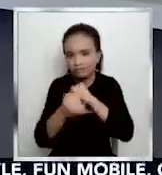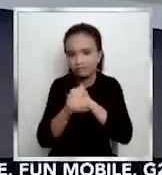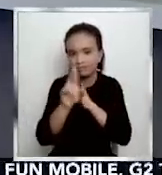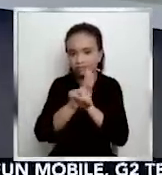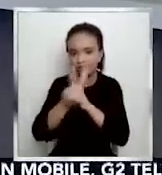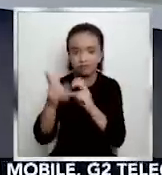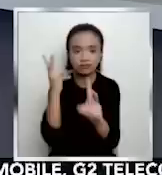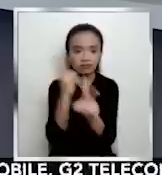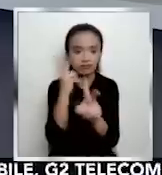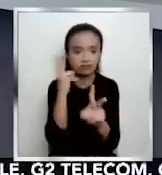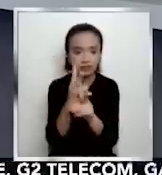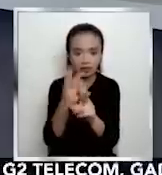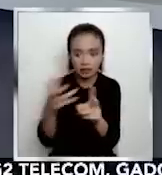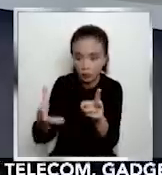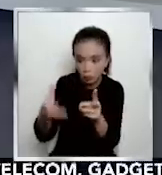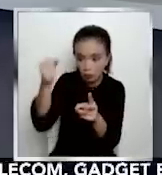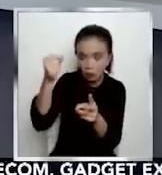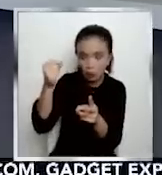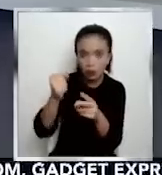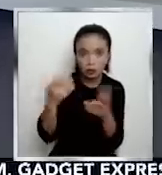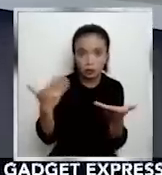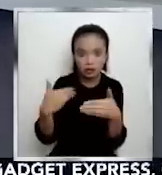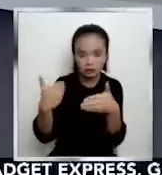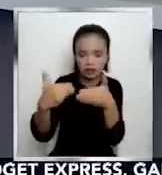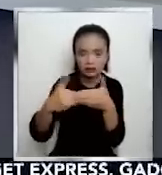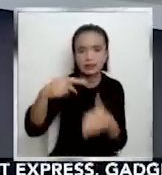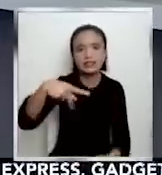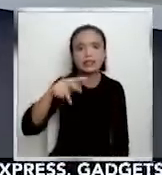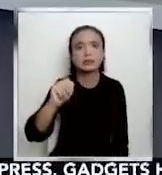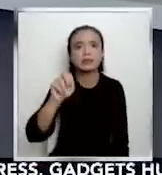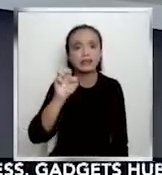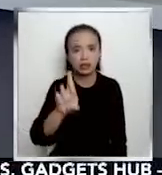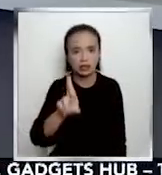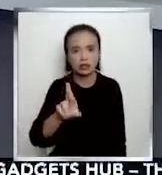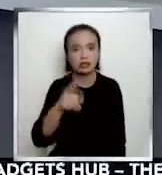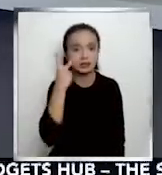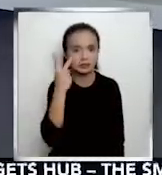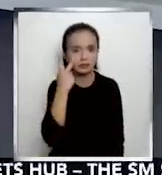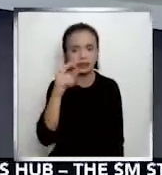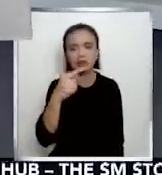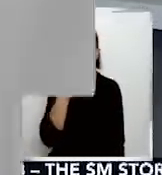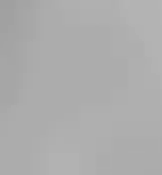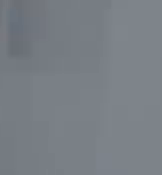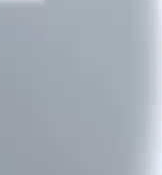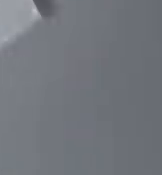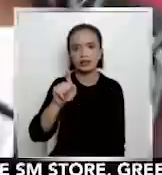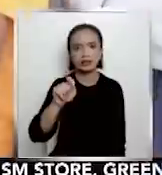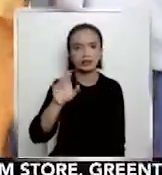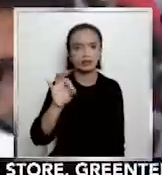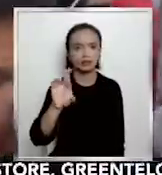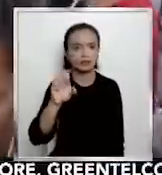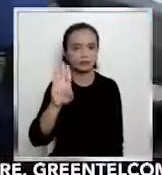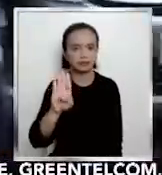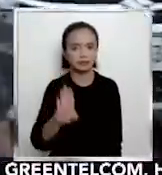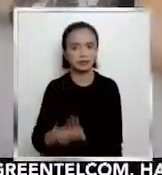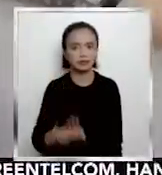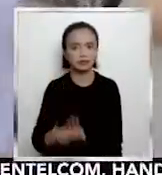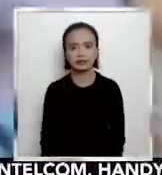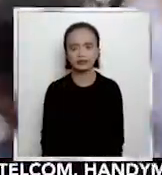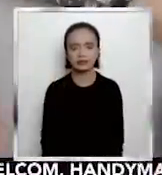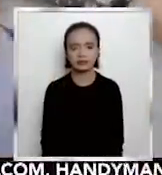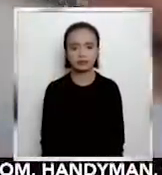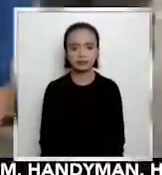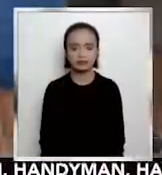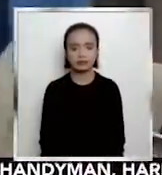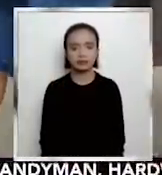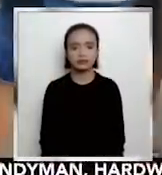ang operasyon sa bahagi ng PNR. Ang tugon ng LTFRB sa pagtutok ni Joseph Mor. Yung mga pasayero